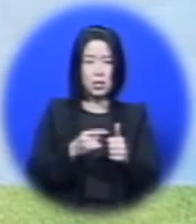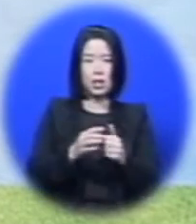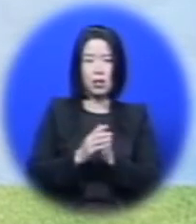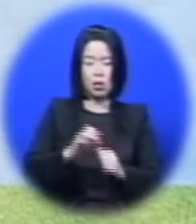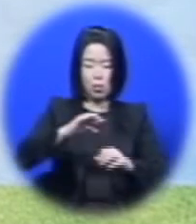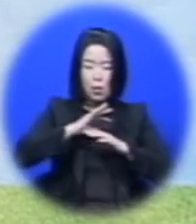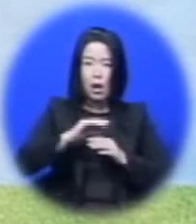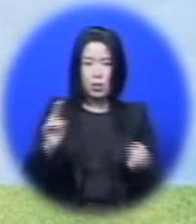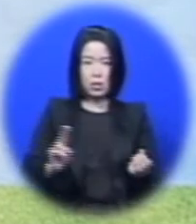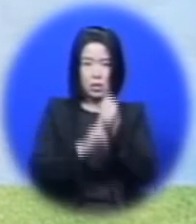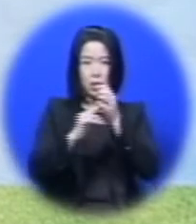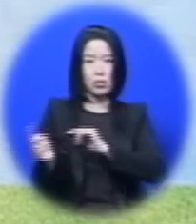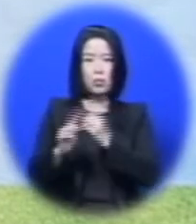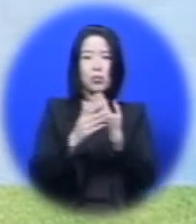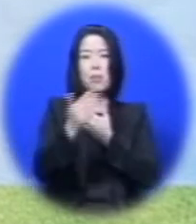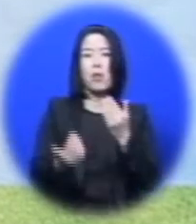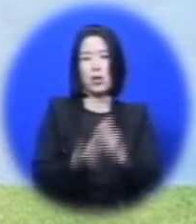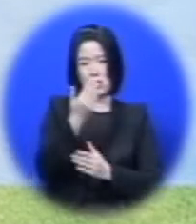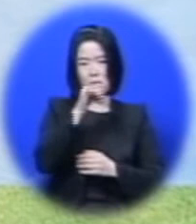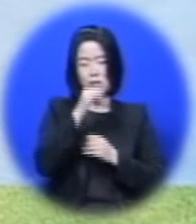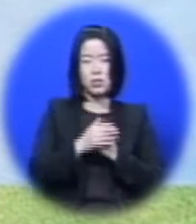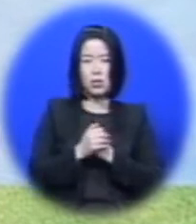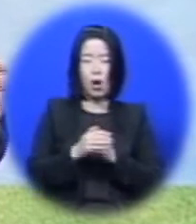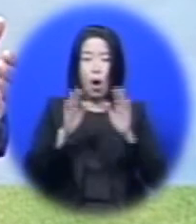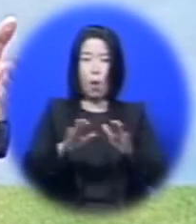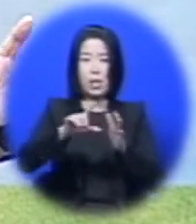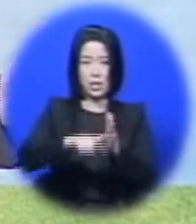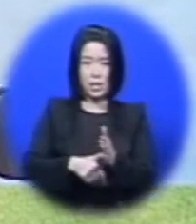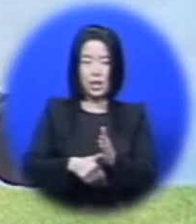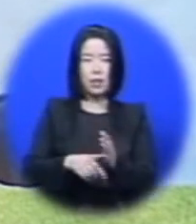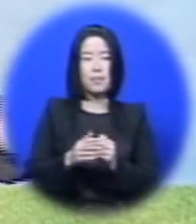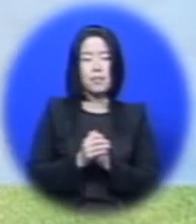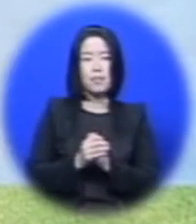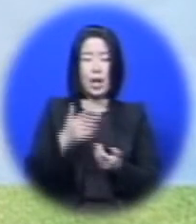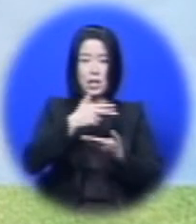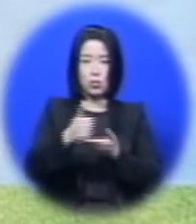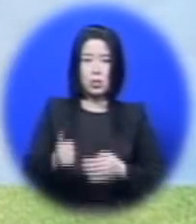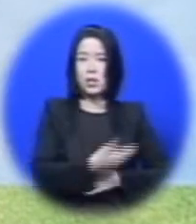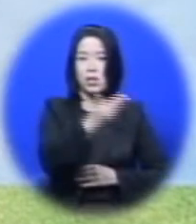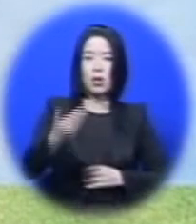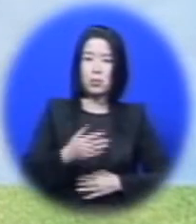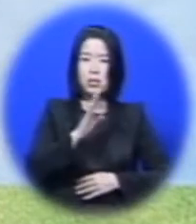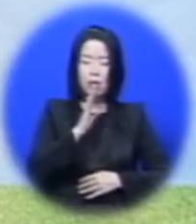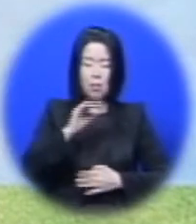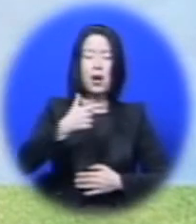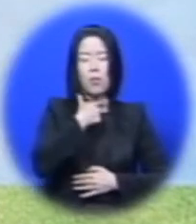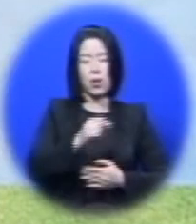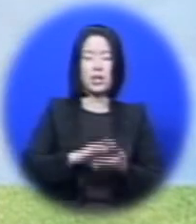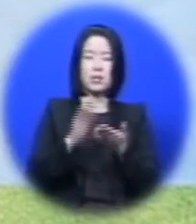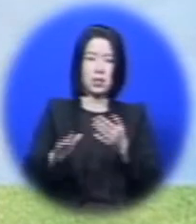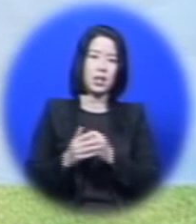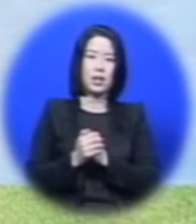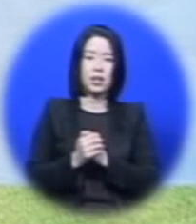놀라운 기적 같은 회복이 일어났었습니다. 오늘 이 시간에 주님은 여러분을 정말 원하십니다.